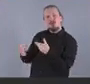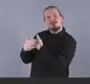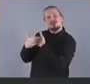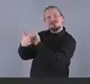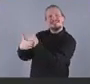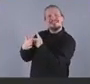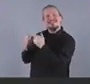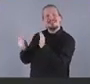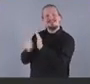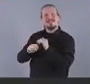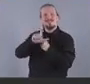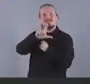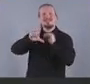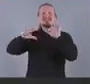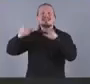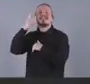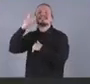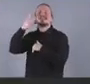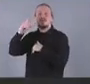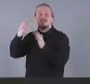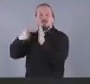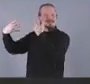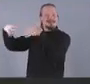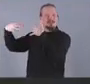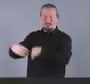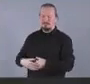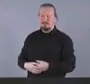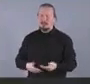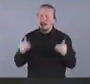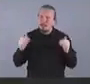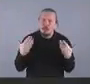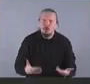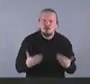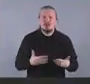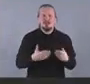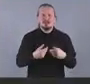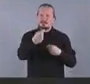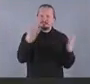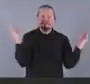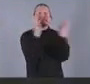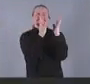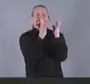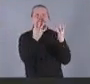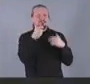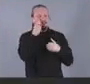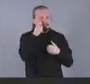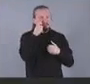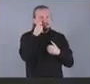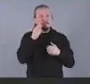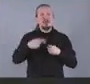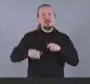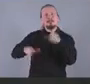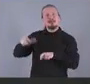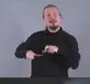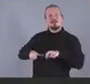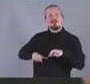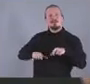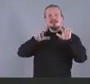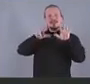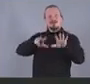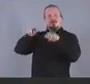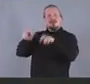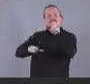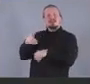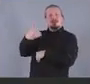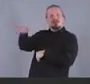2019. Pourtant, aujourd'hui, vous nous réunissez en présentiel, en écartant 88 des 188 conseillers métropolitains,